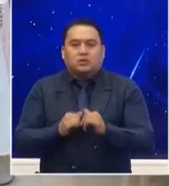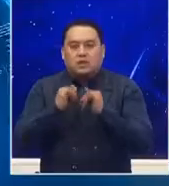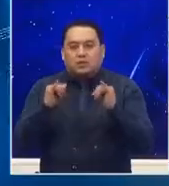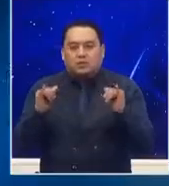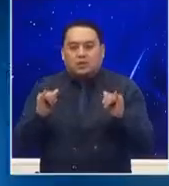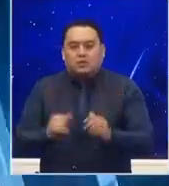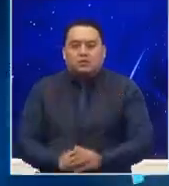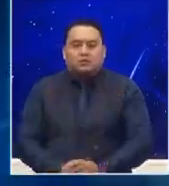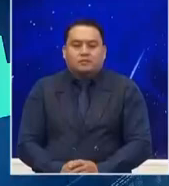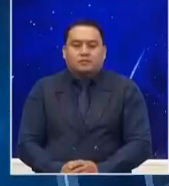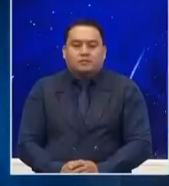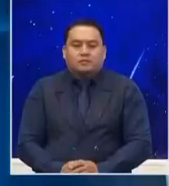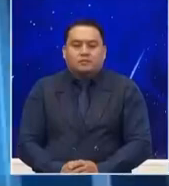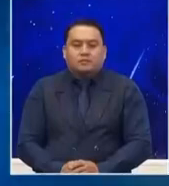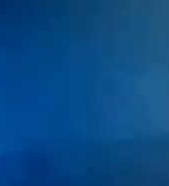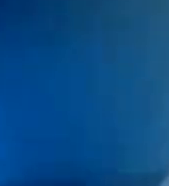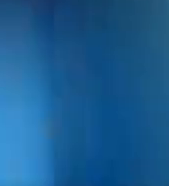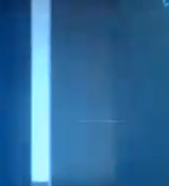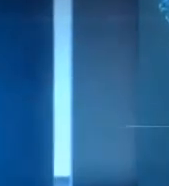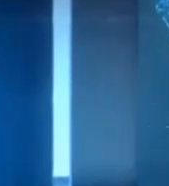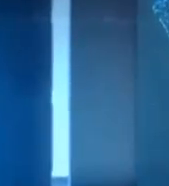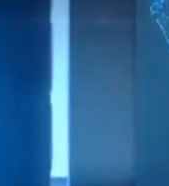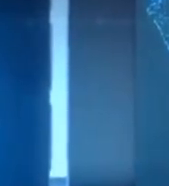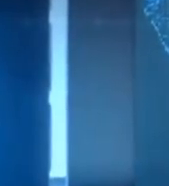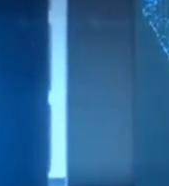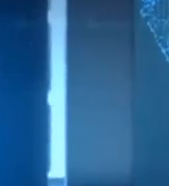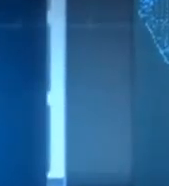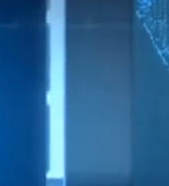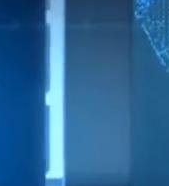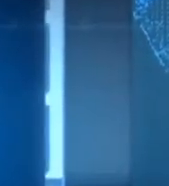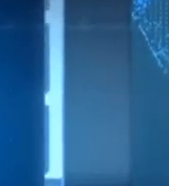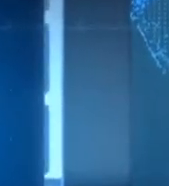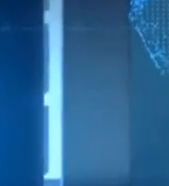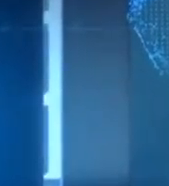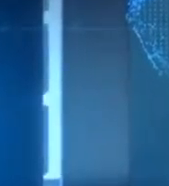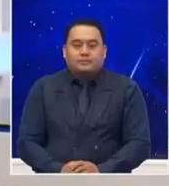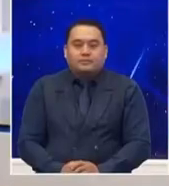жетілдіреді. Меруерт Қыдырбайқызы, Надежда Белова, Ғабит Қабдырахман, Жетісу телеарнасы.